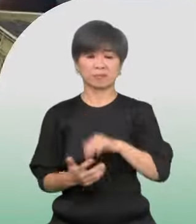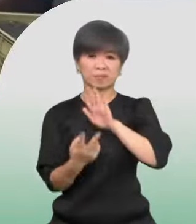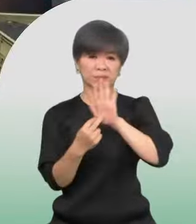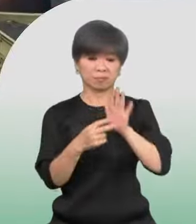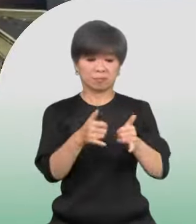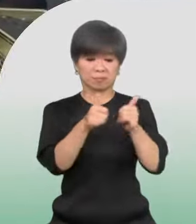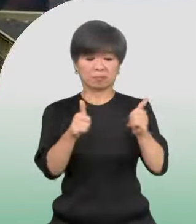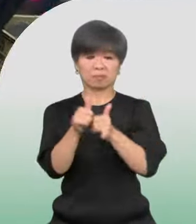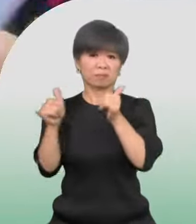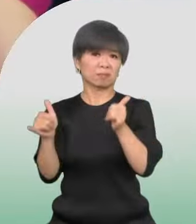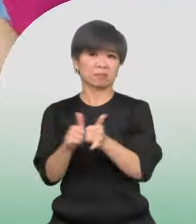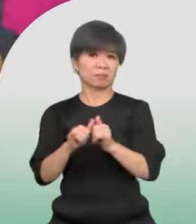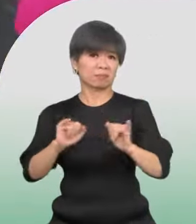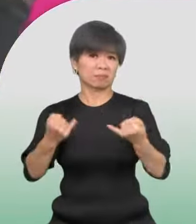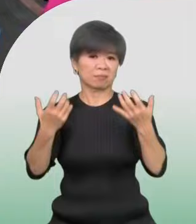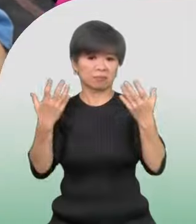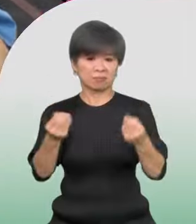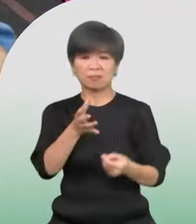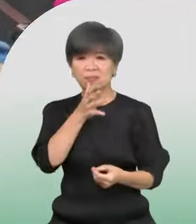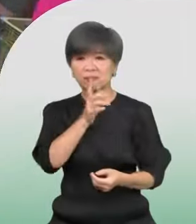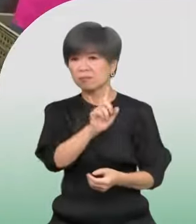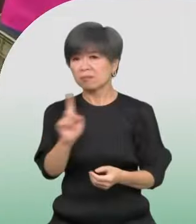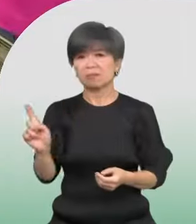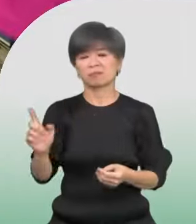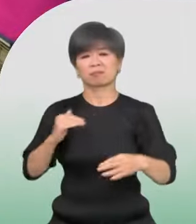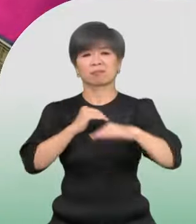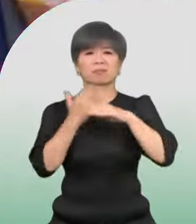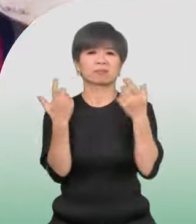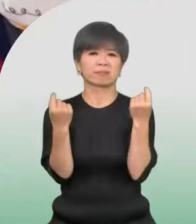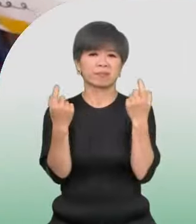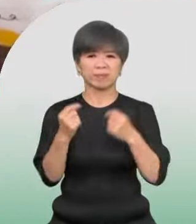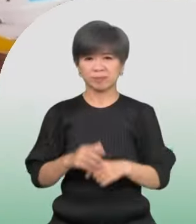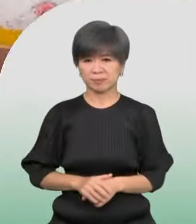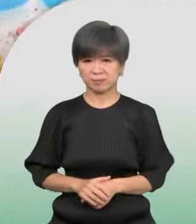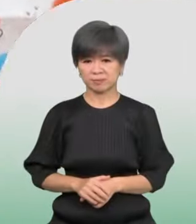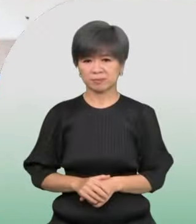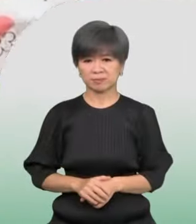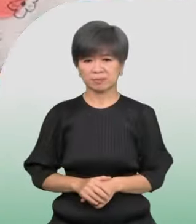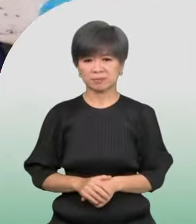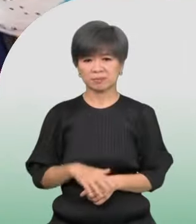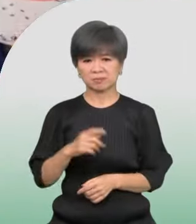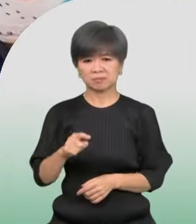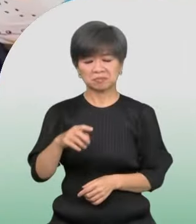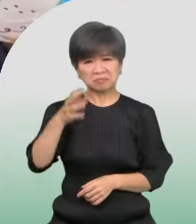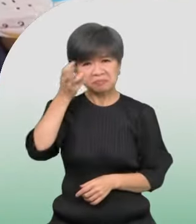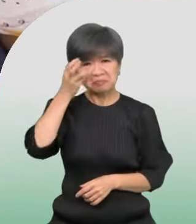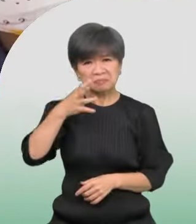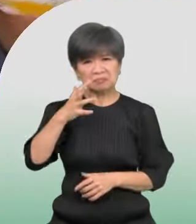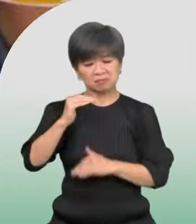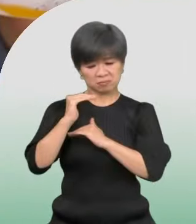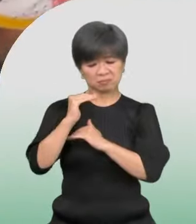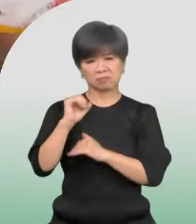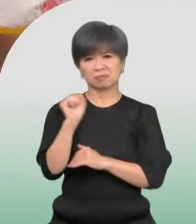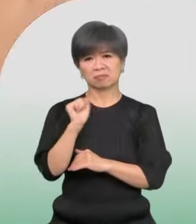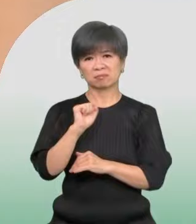无出权的问题，无论讲哪一种嘅话语，都系平等呢。不应该受到限制，也限制。希